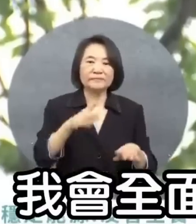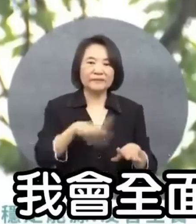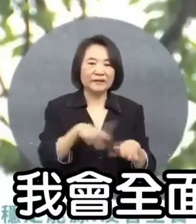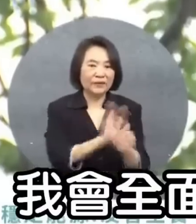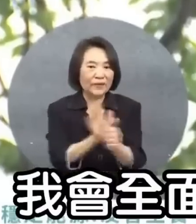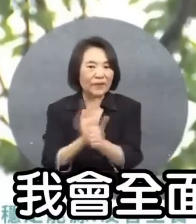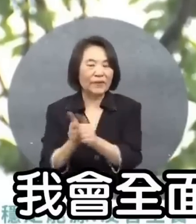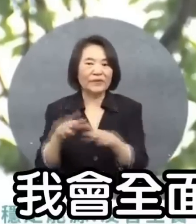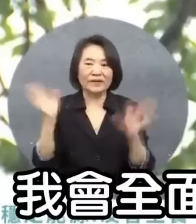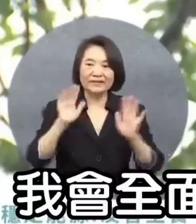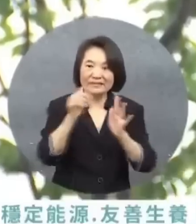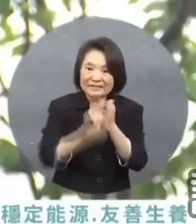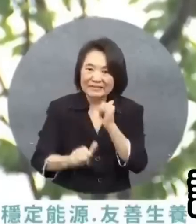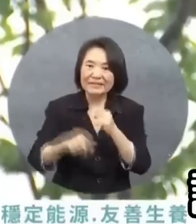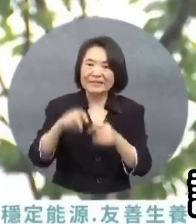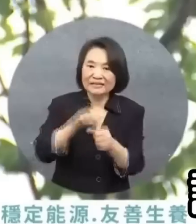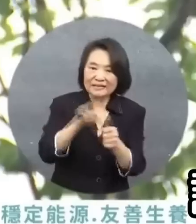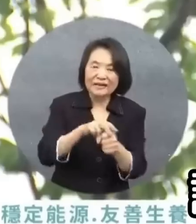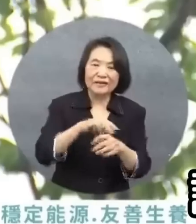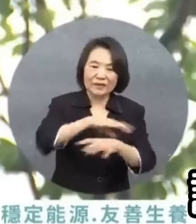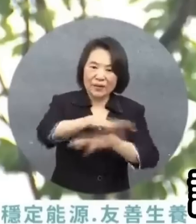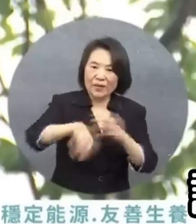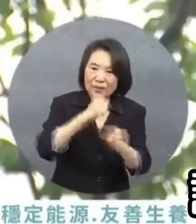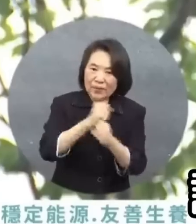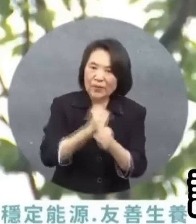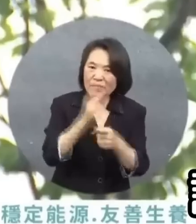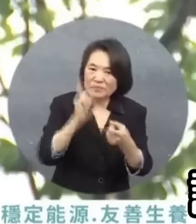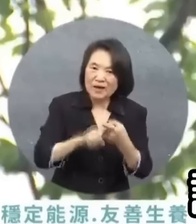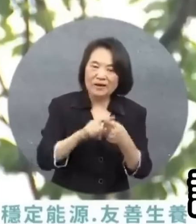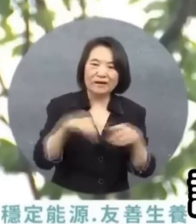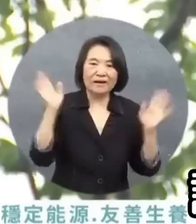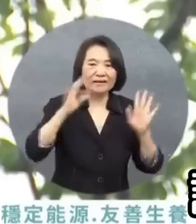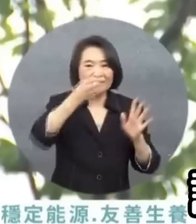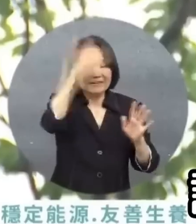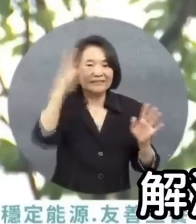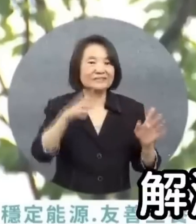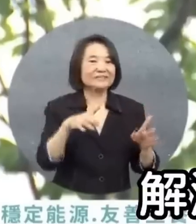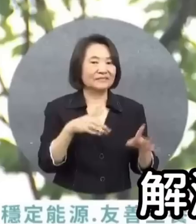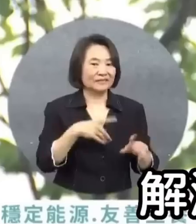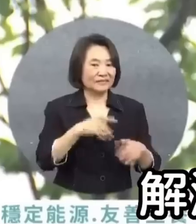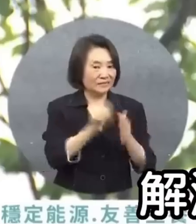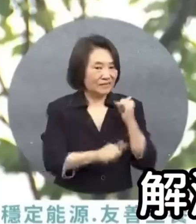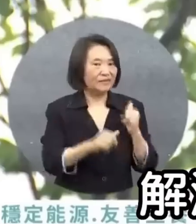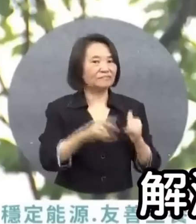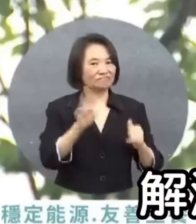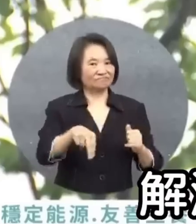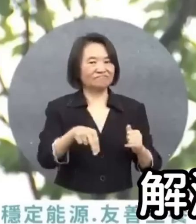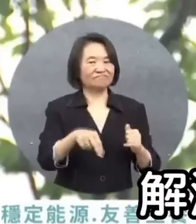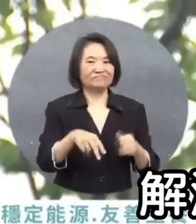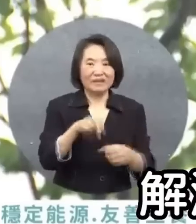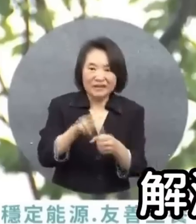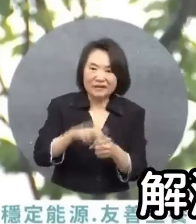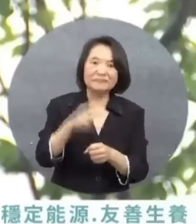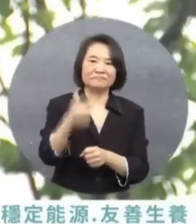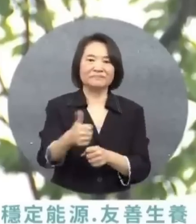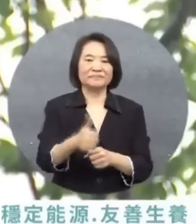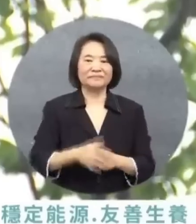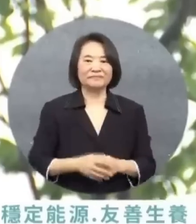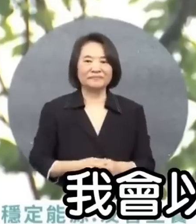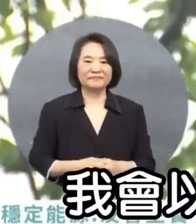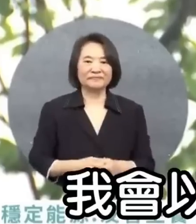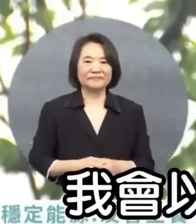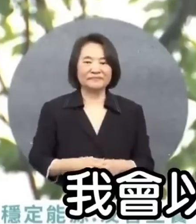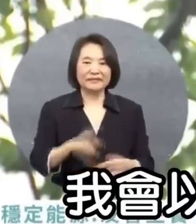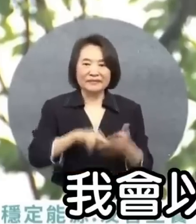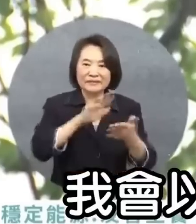生养的职场环境，让年轻人敢生能养，解决少子化的国家危机。